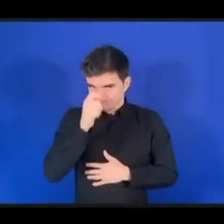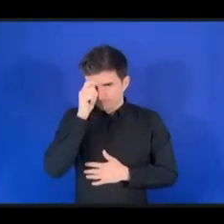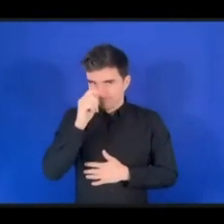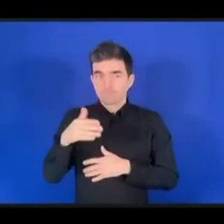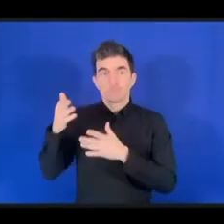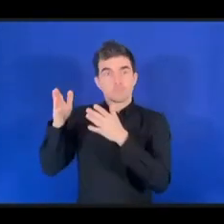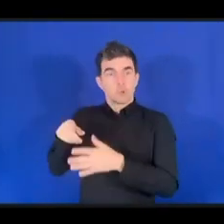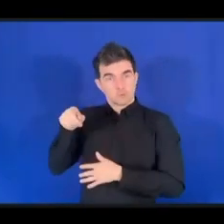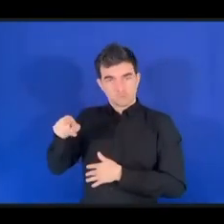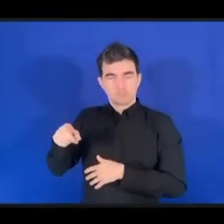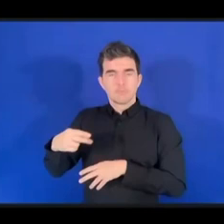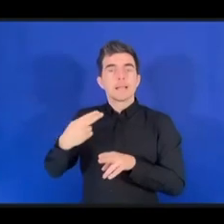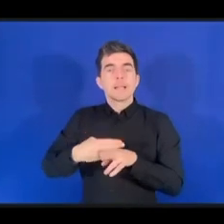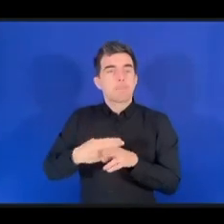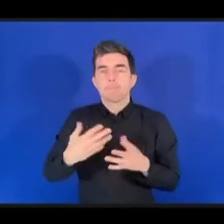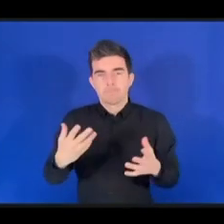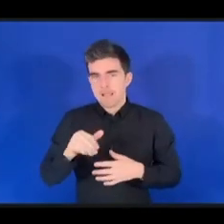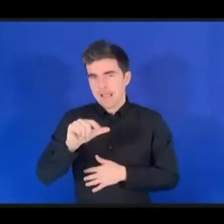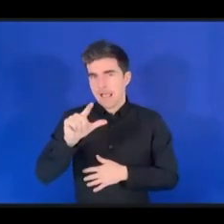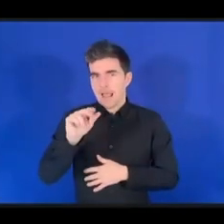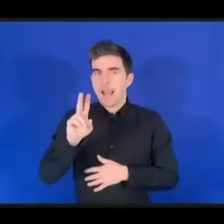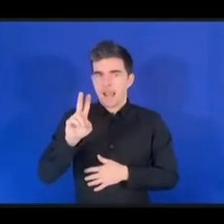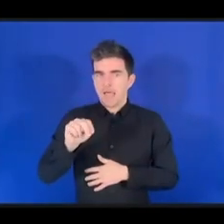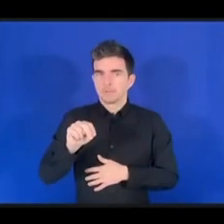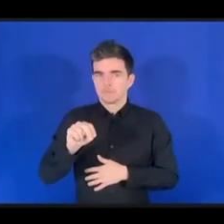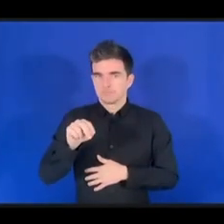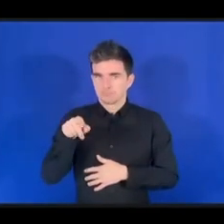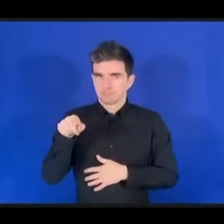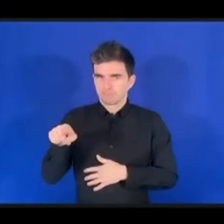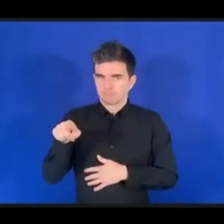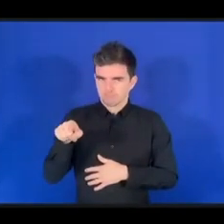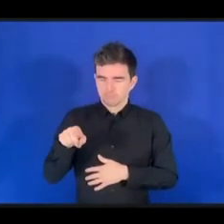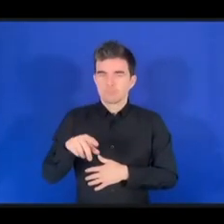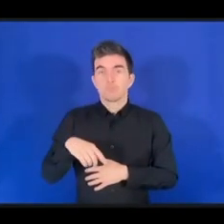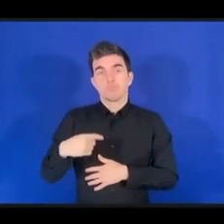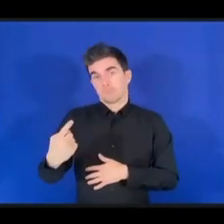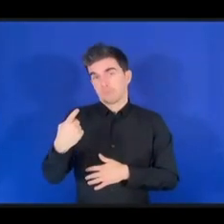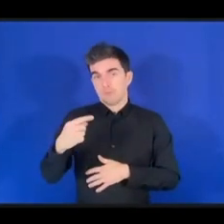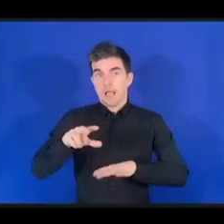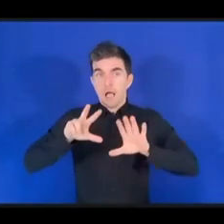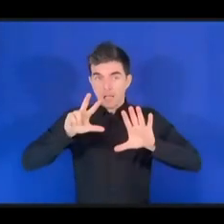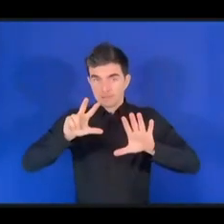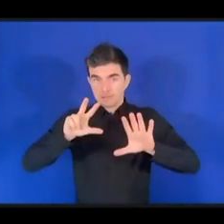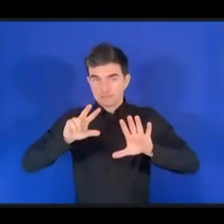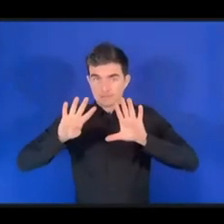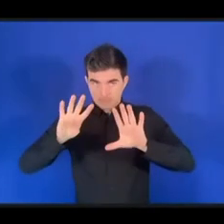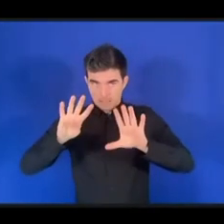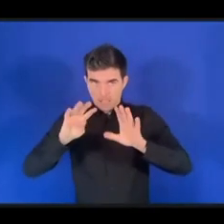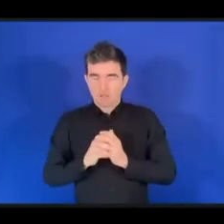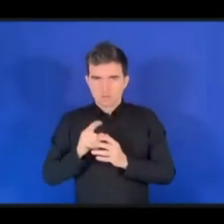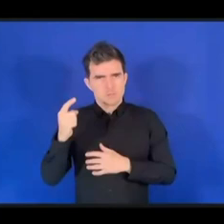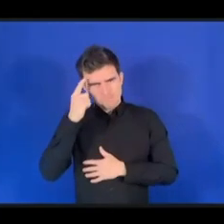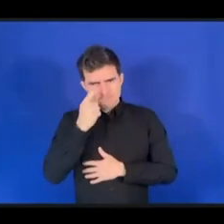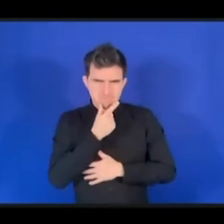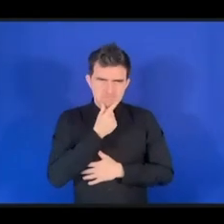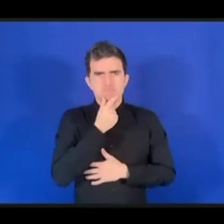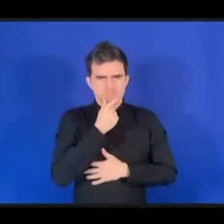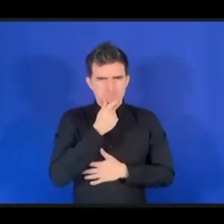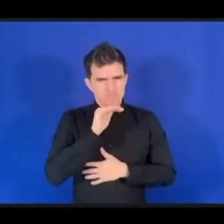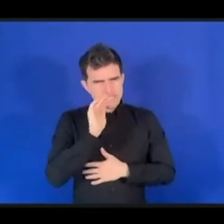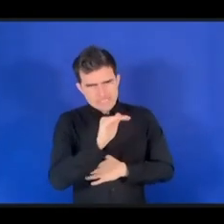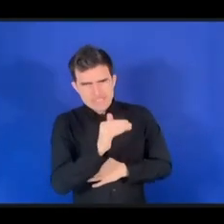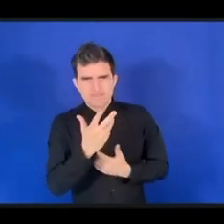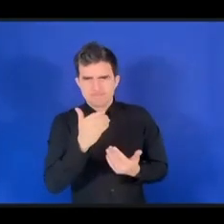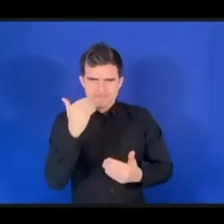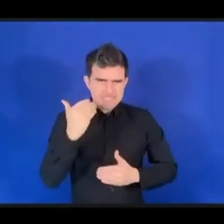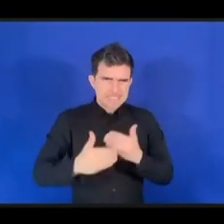اخر وهو السيد الن امتج وهو في عام 1999 فكر ونفذ